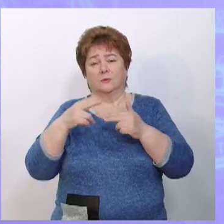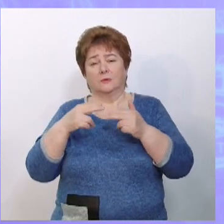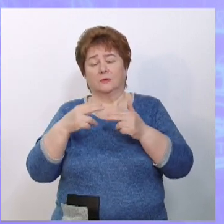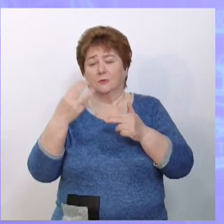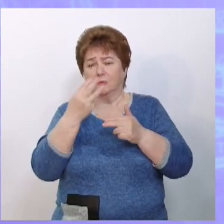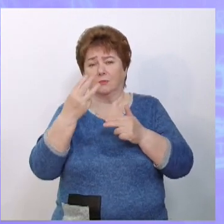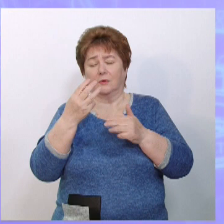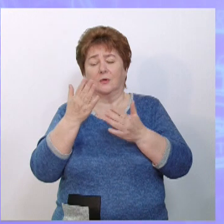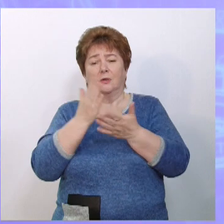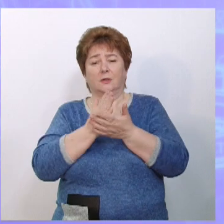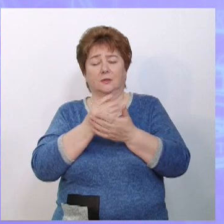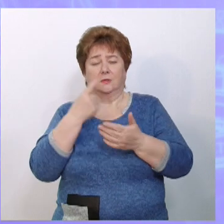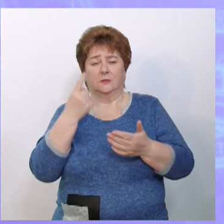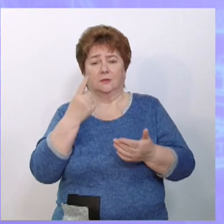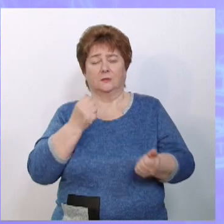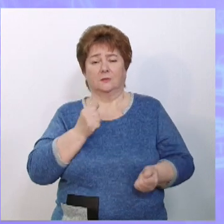живет единица.